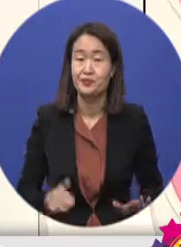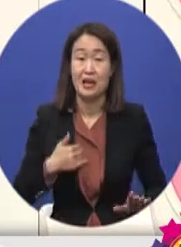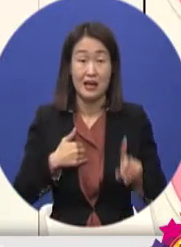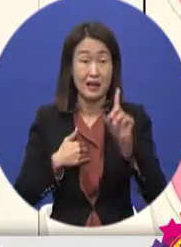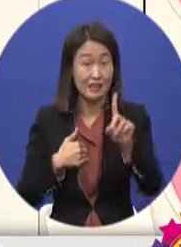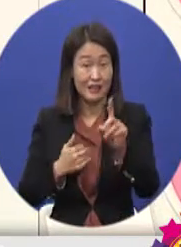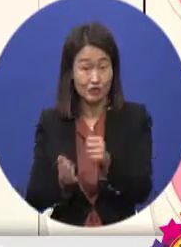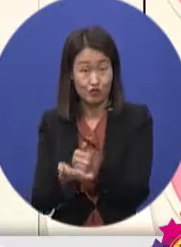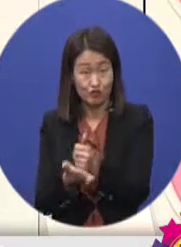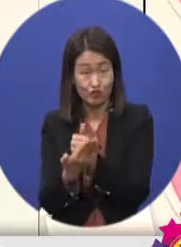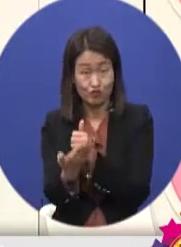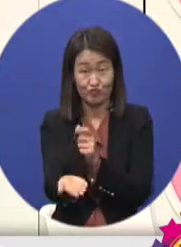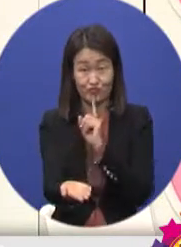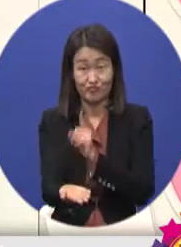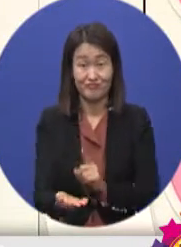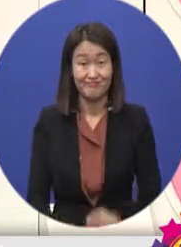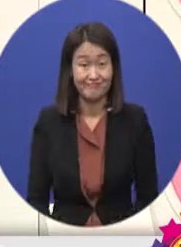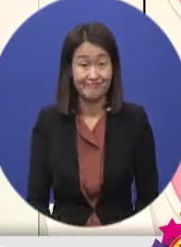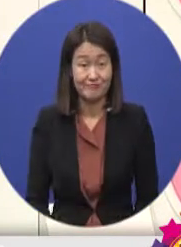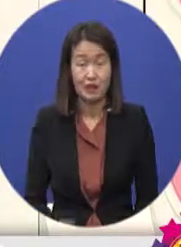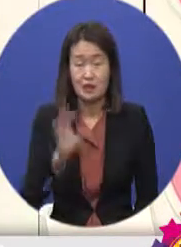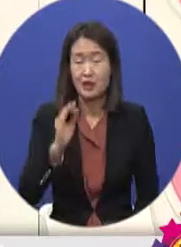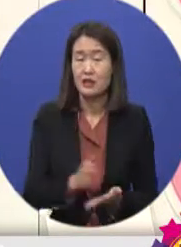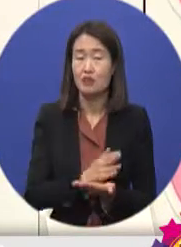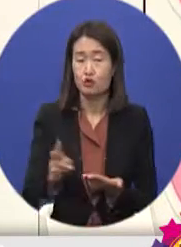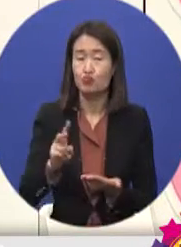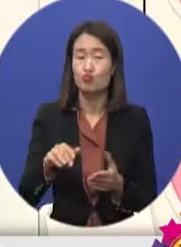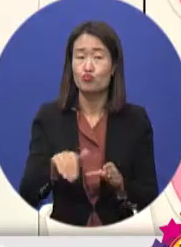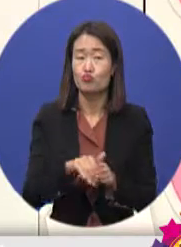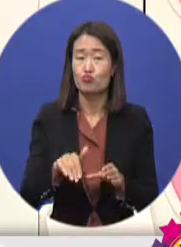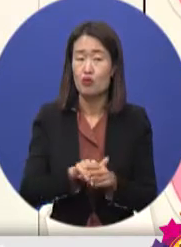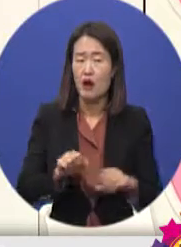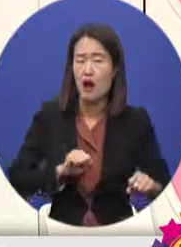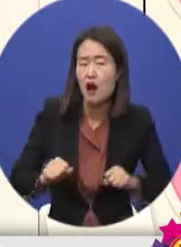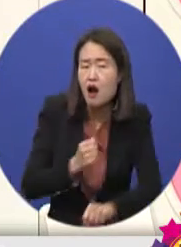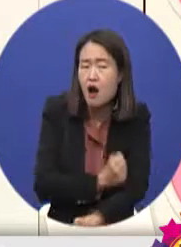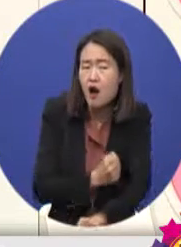한 곳 추천해 드리겠습니다. 바로 나눔 문학의